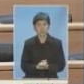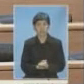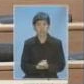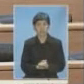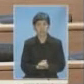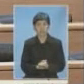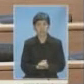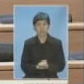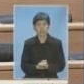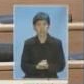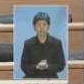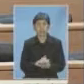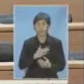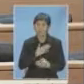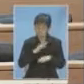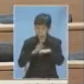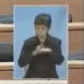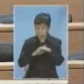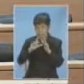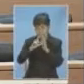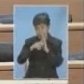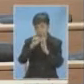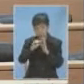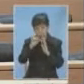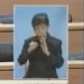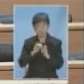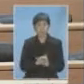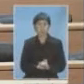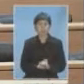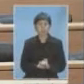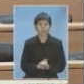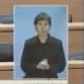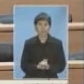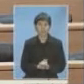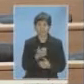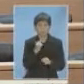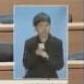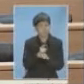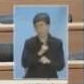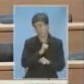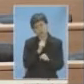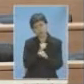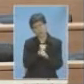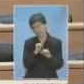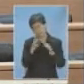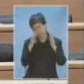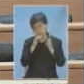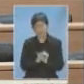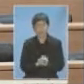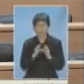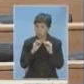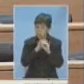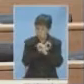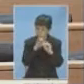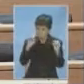ท่านประธานครับเลขาธิการสภาผู้แทนราษฎรอีกครั้งหนึ่งนะครับว่าท่านไม่เคยมาทำหน้าที่ในสภาในที่ประชุมเล